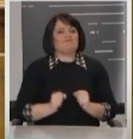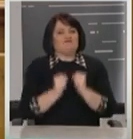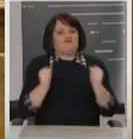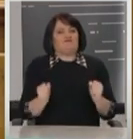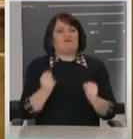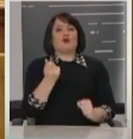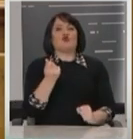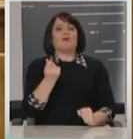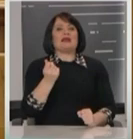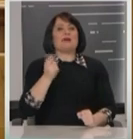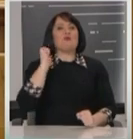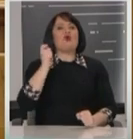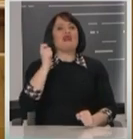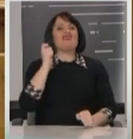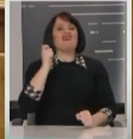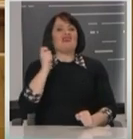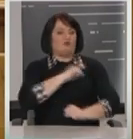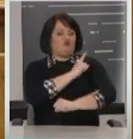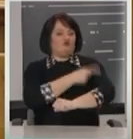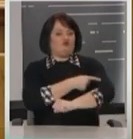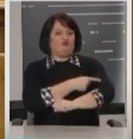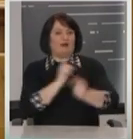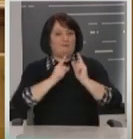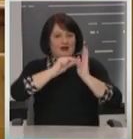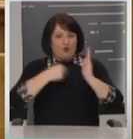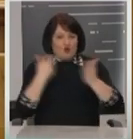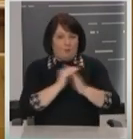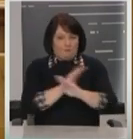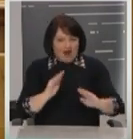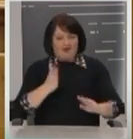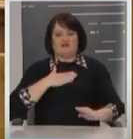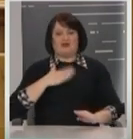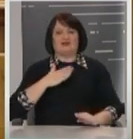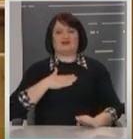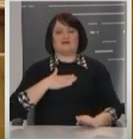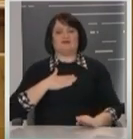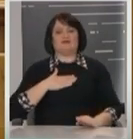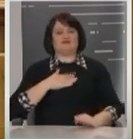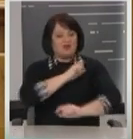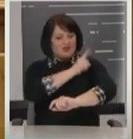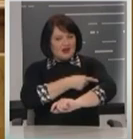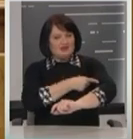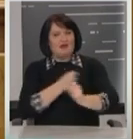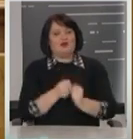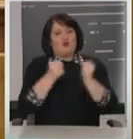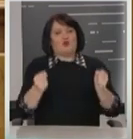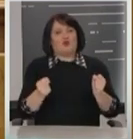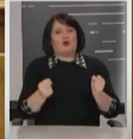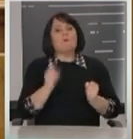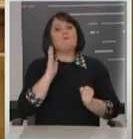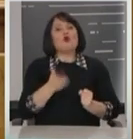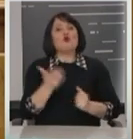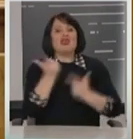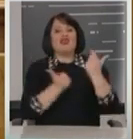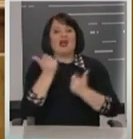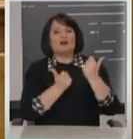πολιτική της κυριαρχία με το τέλος του προγράμματος. Διαμορφώνει τη δυνατότητα να δανείζεται με